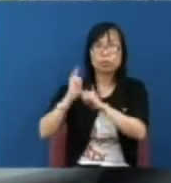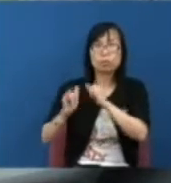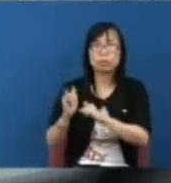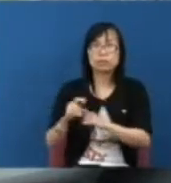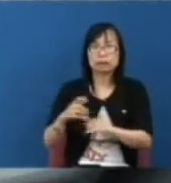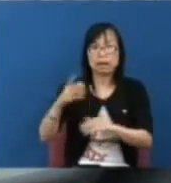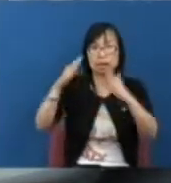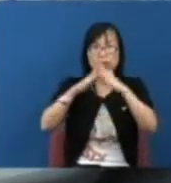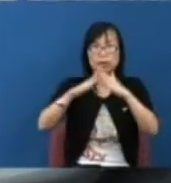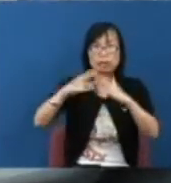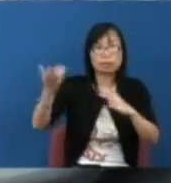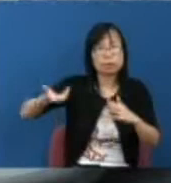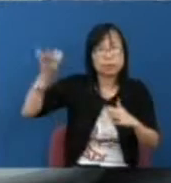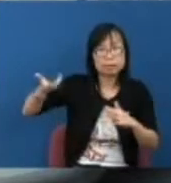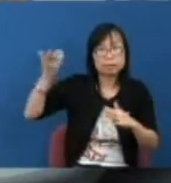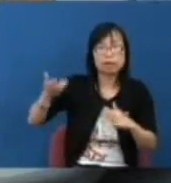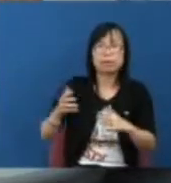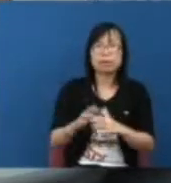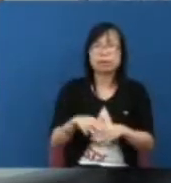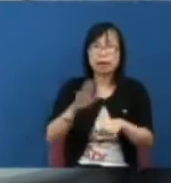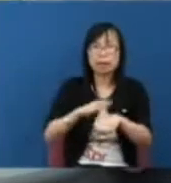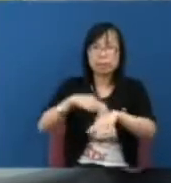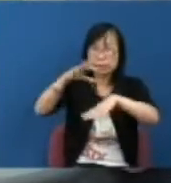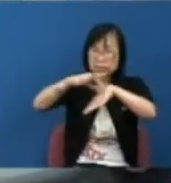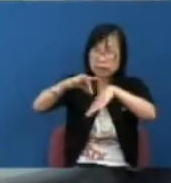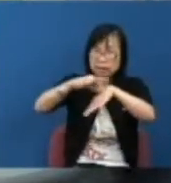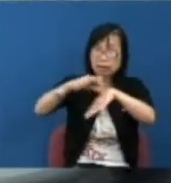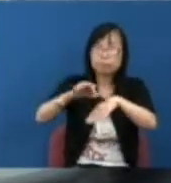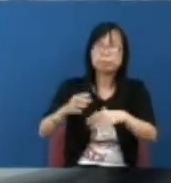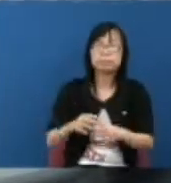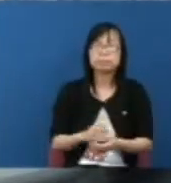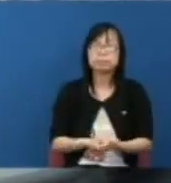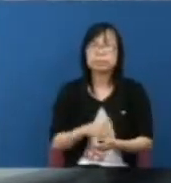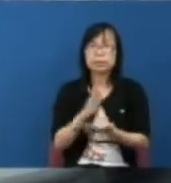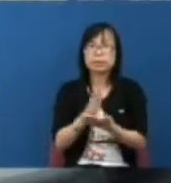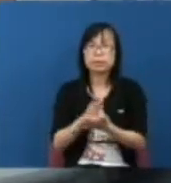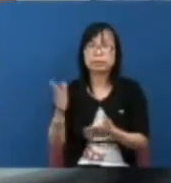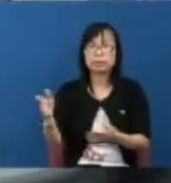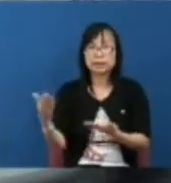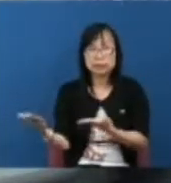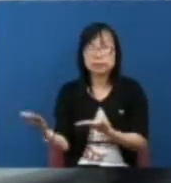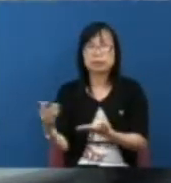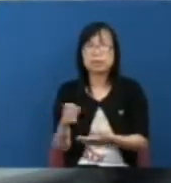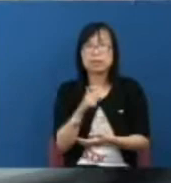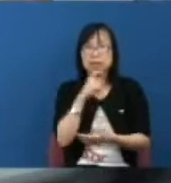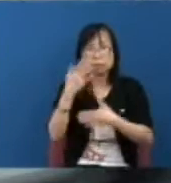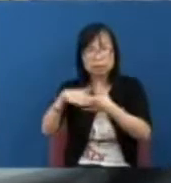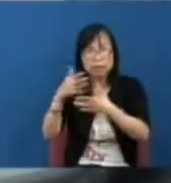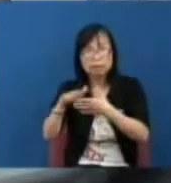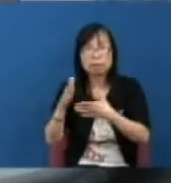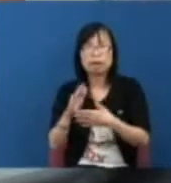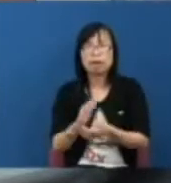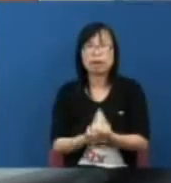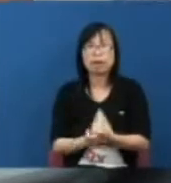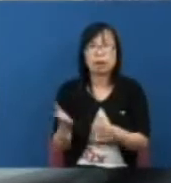會熱咗，又 contrast 咗，即係頭先同我哋講話節能嗰樣嘢有啲對立。咁但係其實呢樣嘢係有其他 alternative 可以